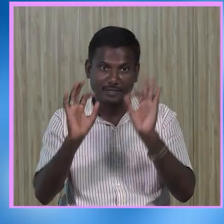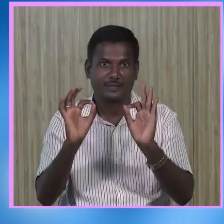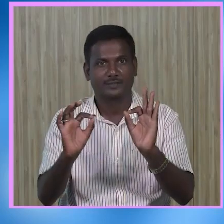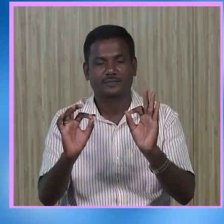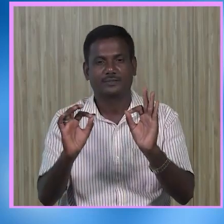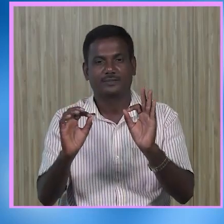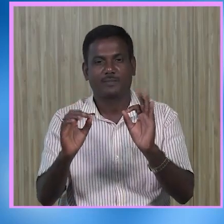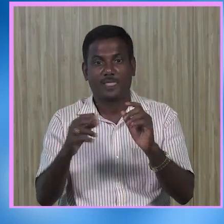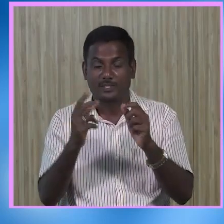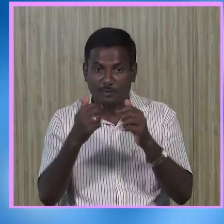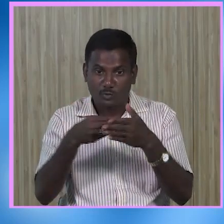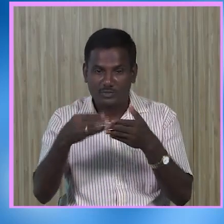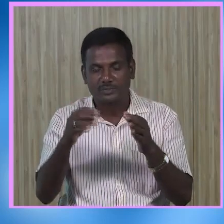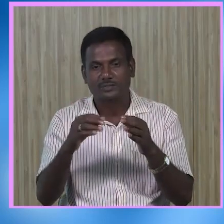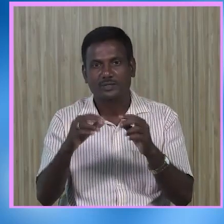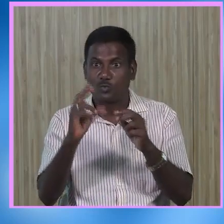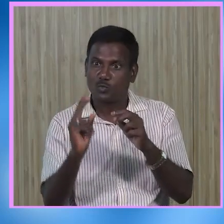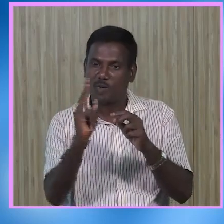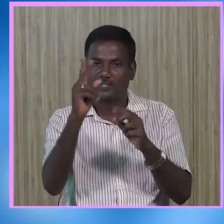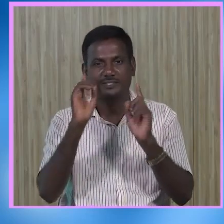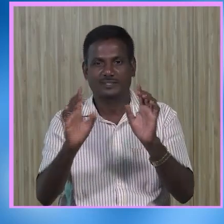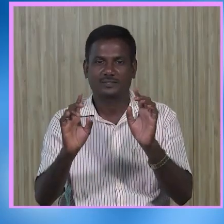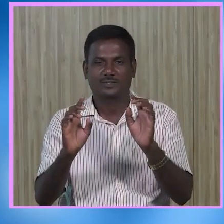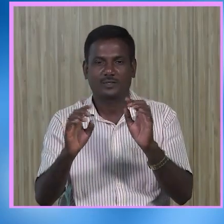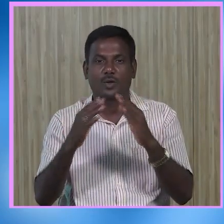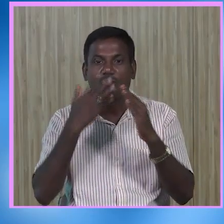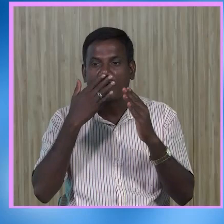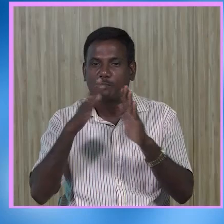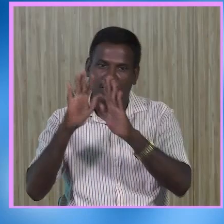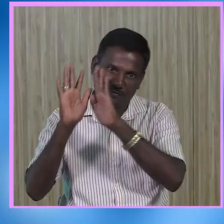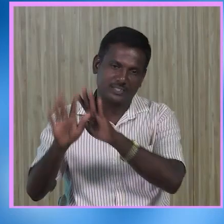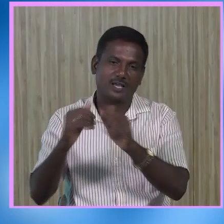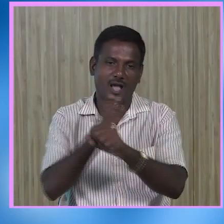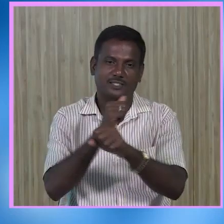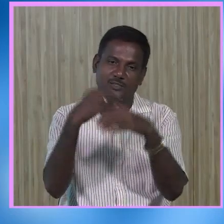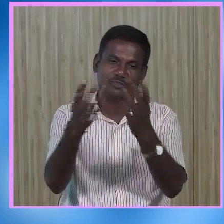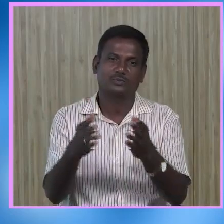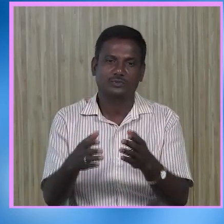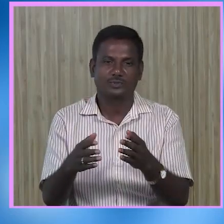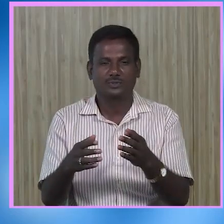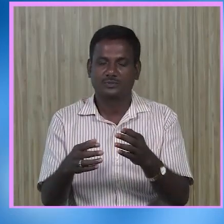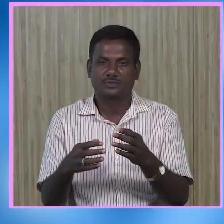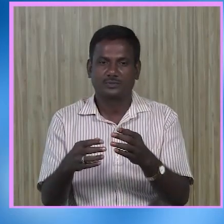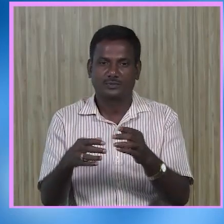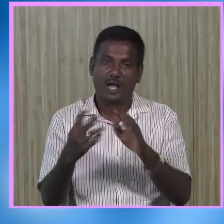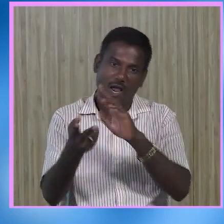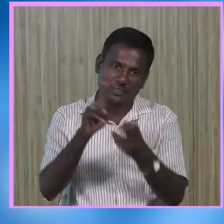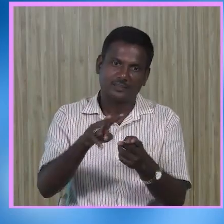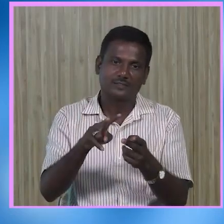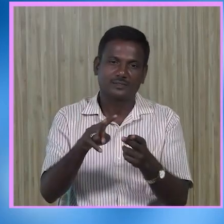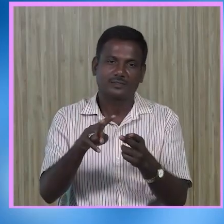இருக்கும், அதை பயன்படுத்தி ஒரு மாதிரியை நீங்கள் செய்யுங்க, கொண்டு போய் உங்கள் வகுப்பறையில் உங்கள் ஆசிரியர்கிட்ட கொடுங்க. சரி, இப்போ